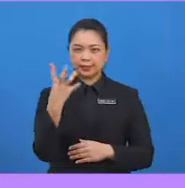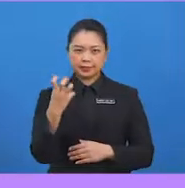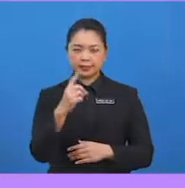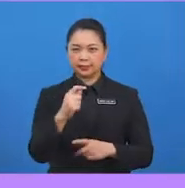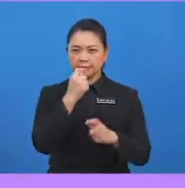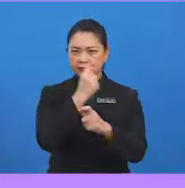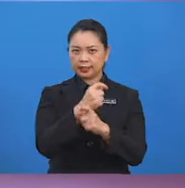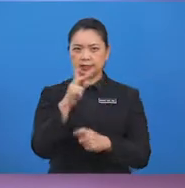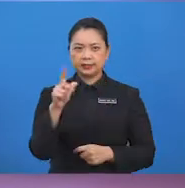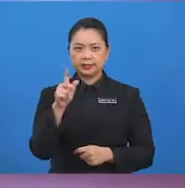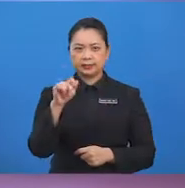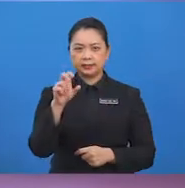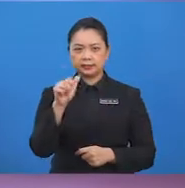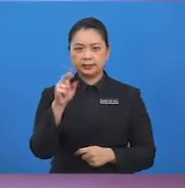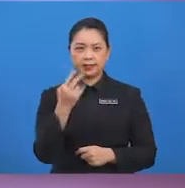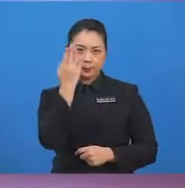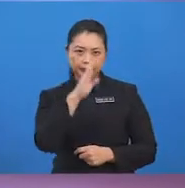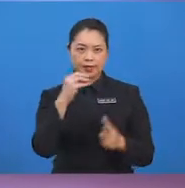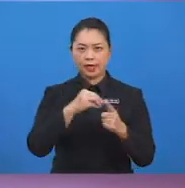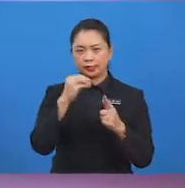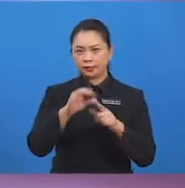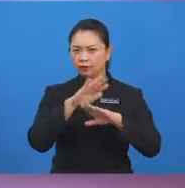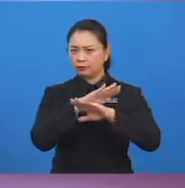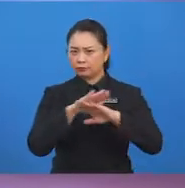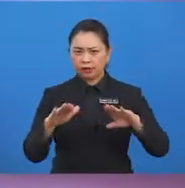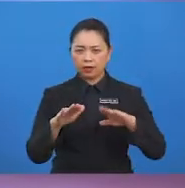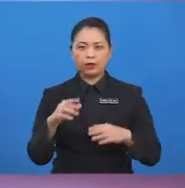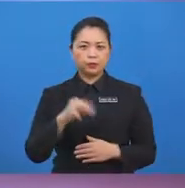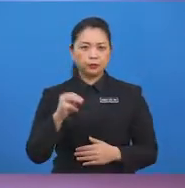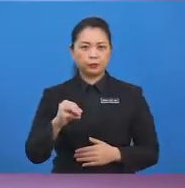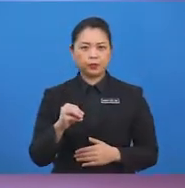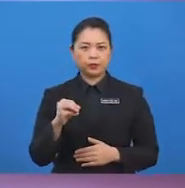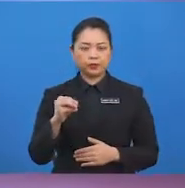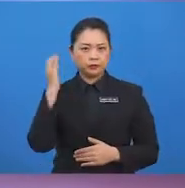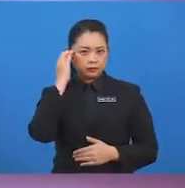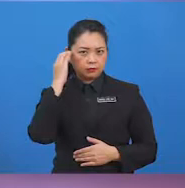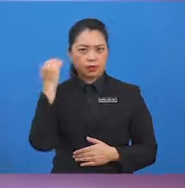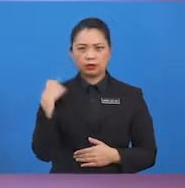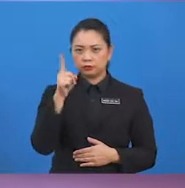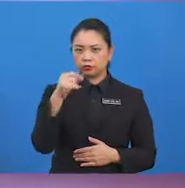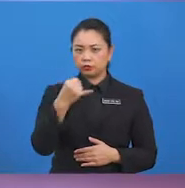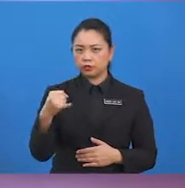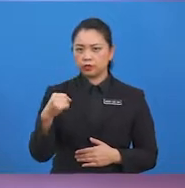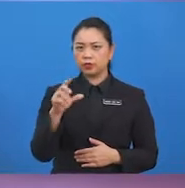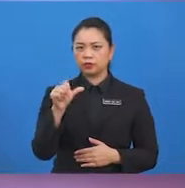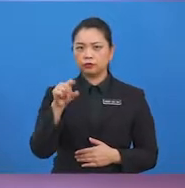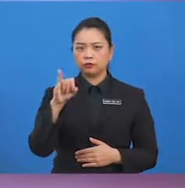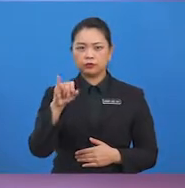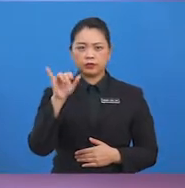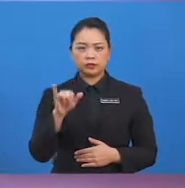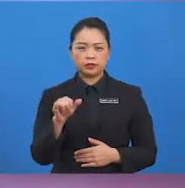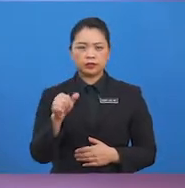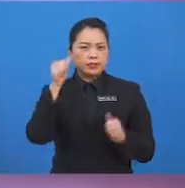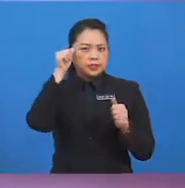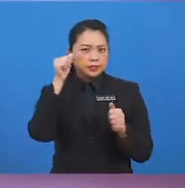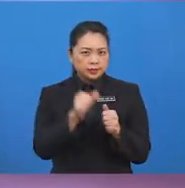tahan kakisan. Pernah atau tidak murid-murid mengetahui terdapat sejenis alloy yang mampu untuk mengingat